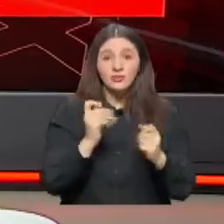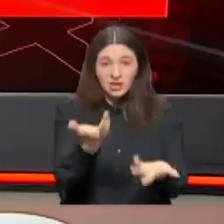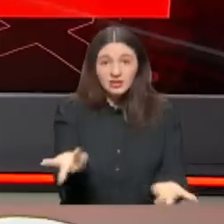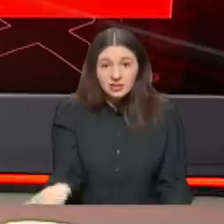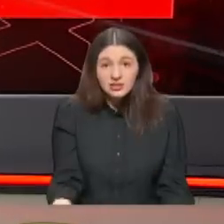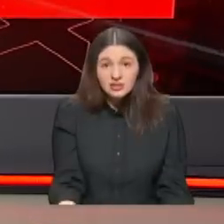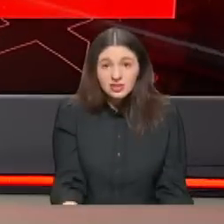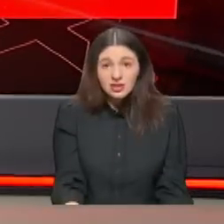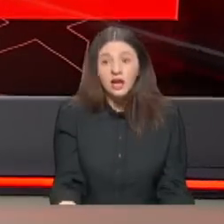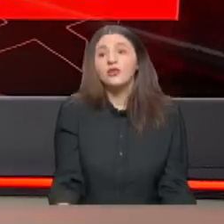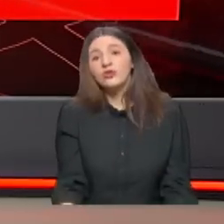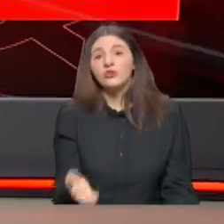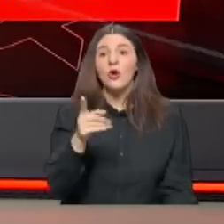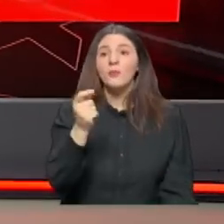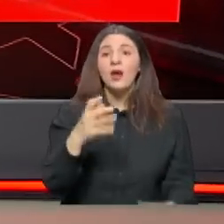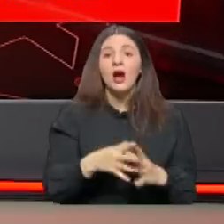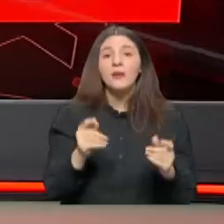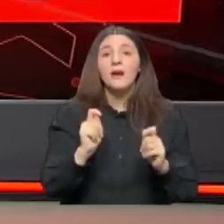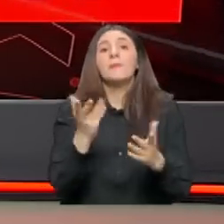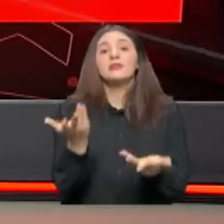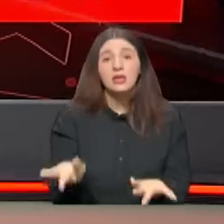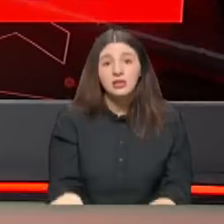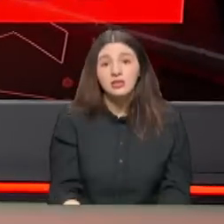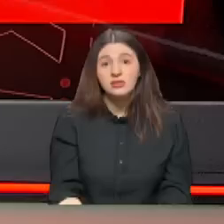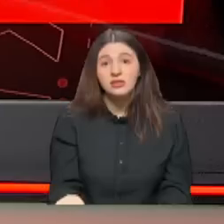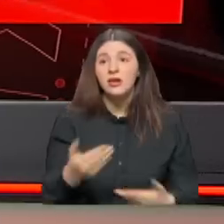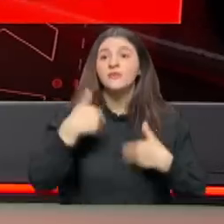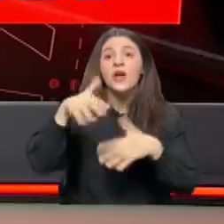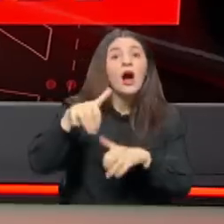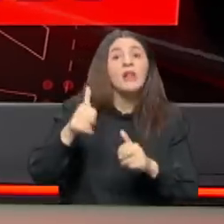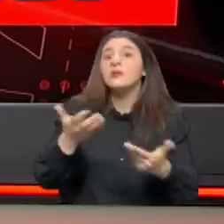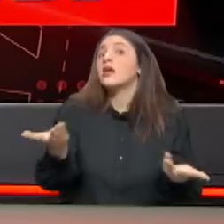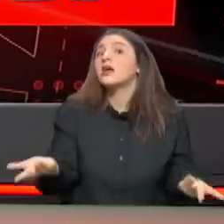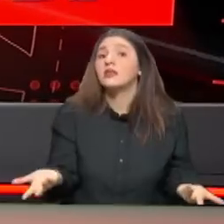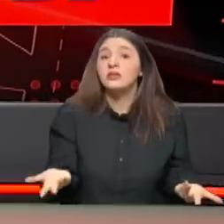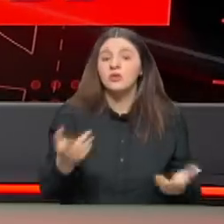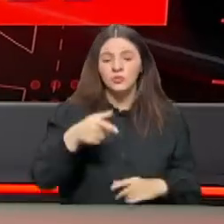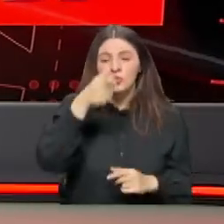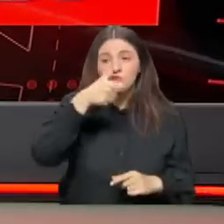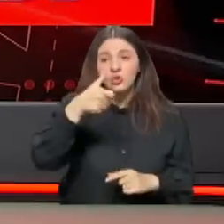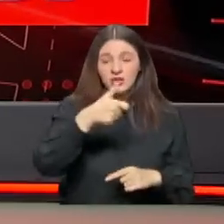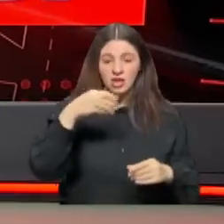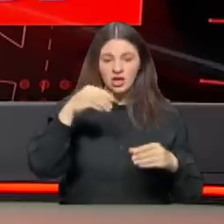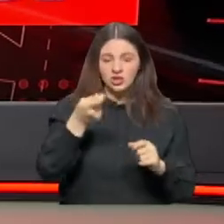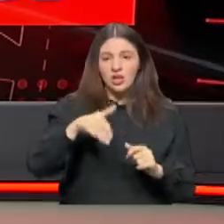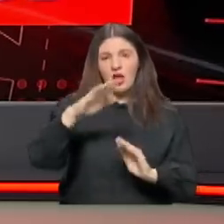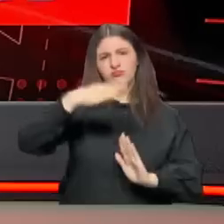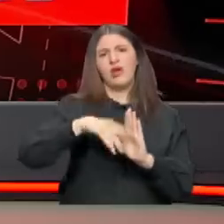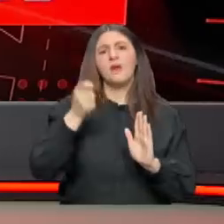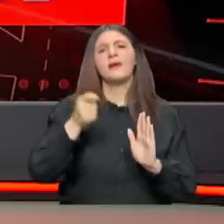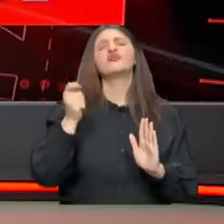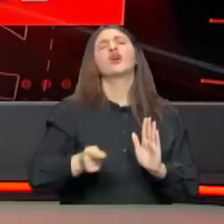üretseydiniz, dolayısıyla o parayı kaybetmeseydiniz, ithal etmeseydiniz, bu ülkede işsizlik azalırdı.